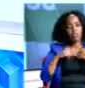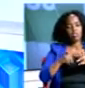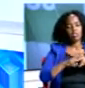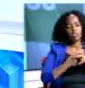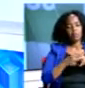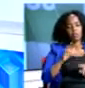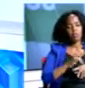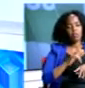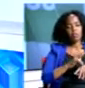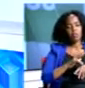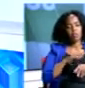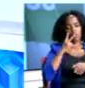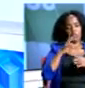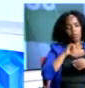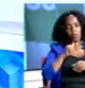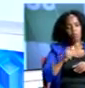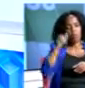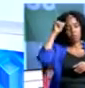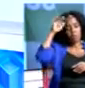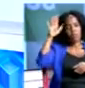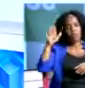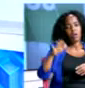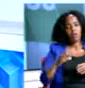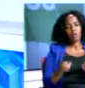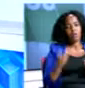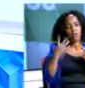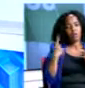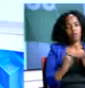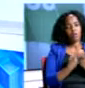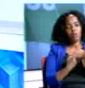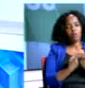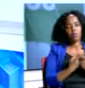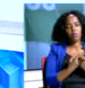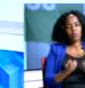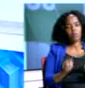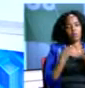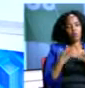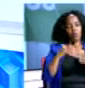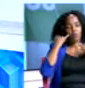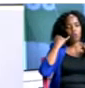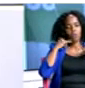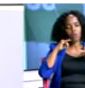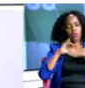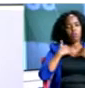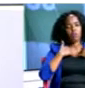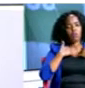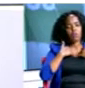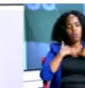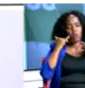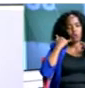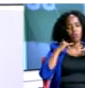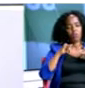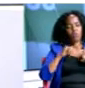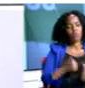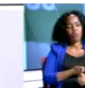irratti mallattoo waan irratti mul'anneef namoota baay'ee wajjin wal qunnamee akka ture odeeffannoon ni jiru. Odeeffannoo sana